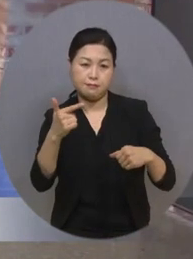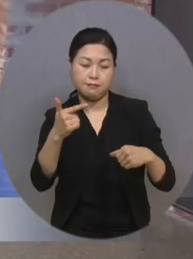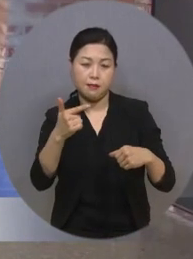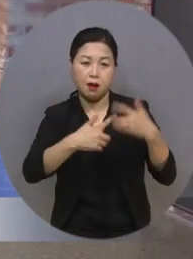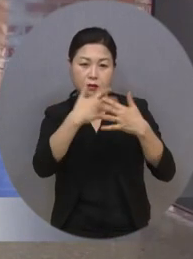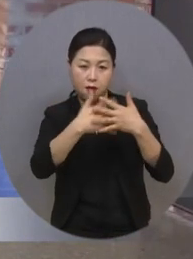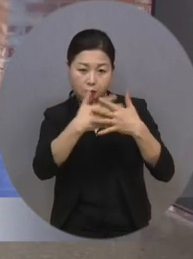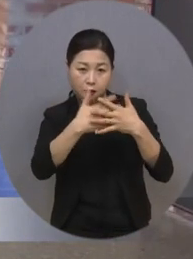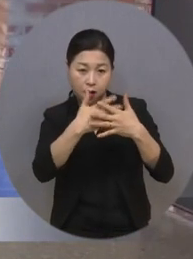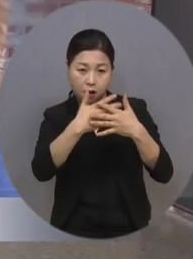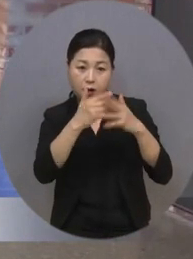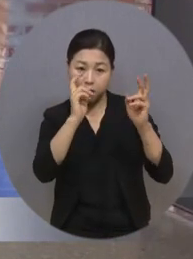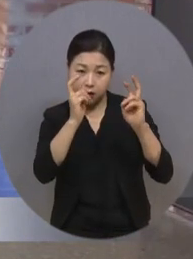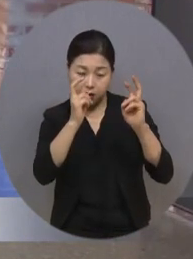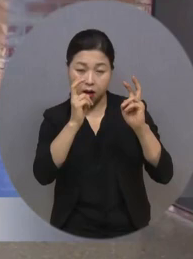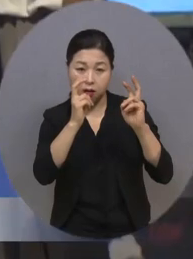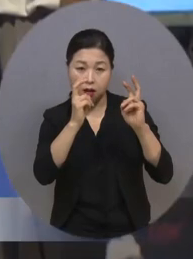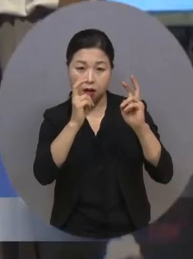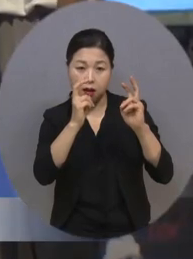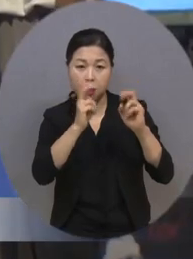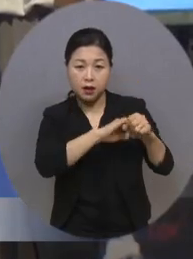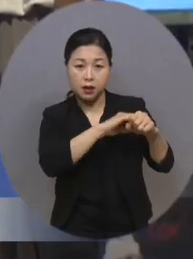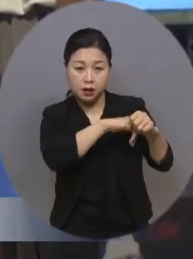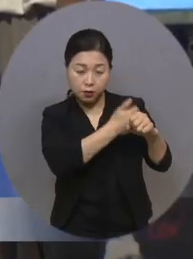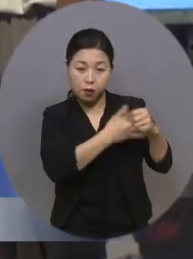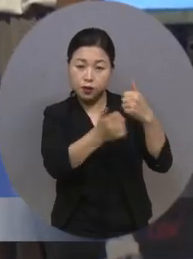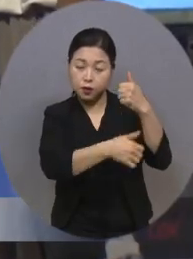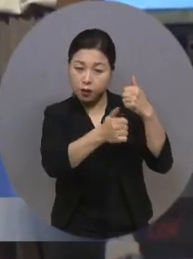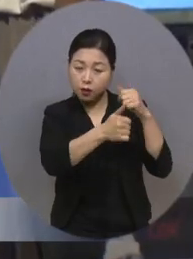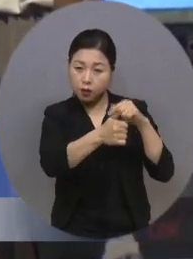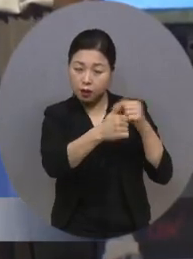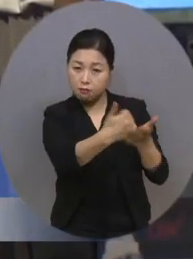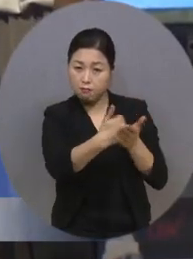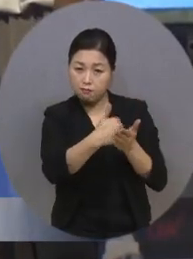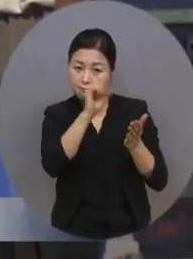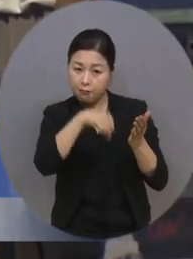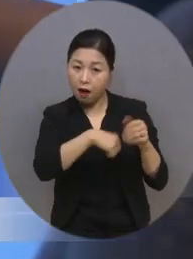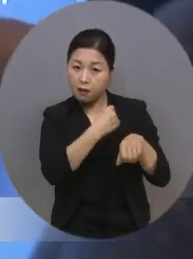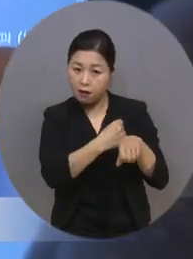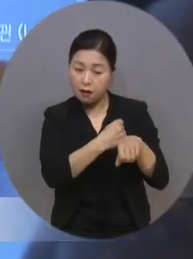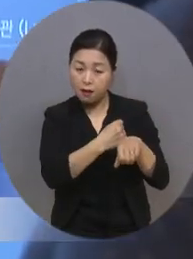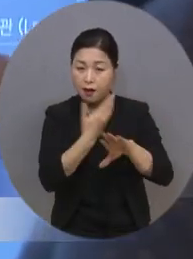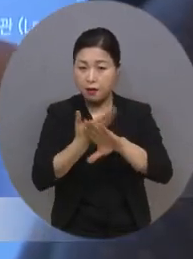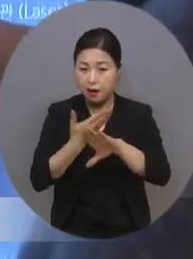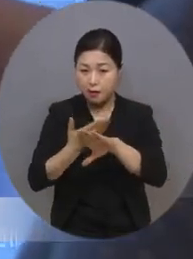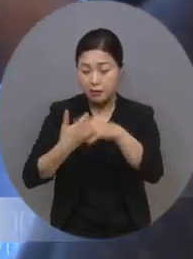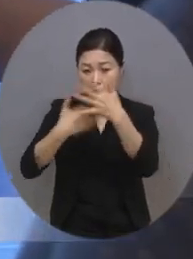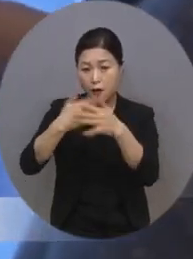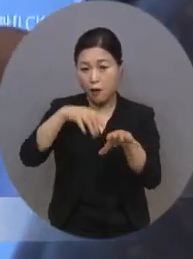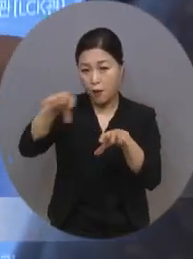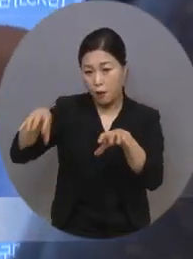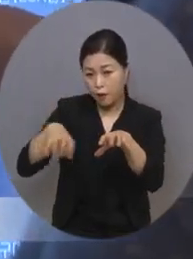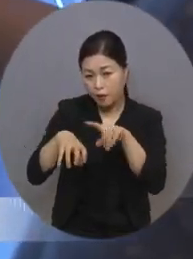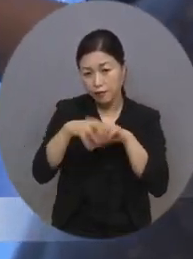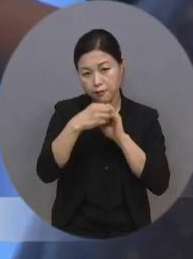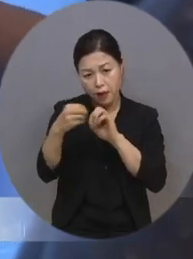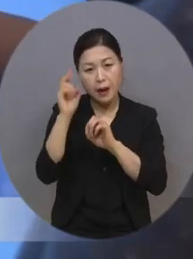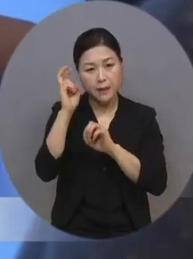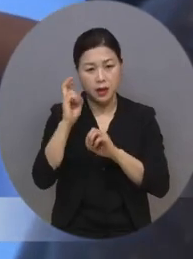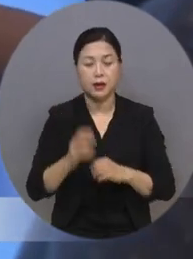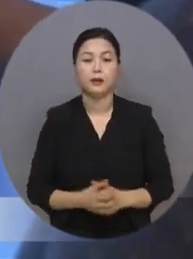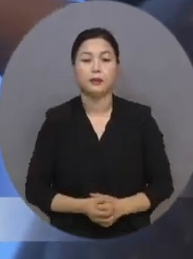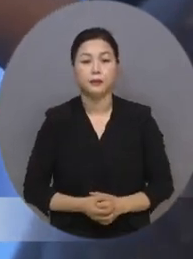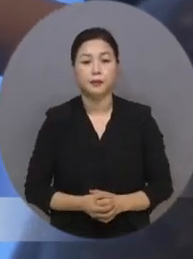사업자가 인권위의 권고를 수용함에 따라 국내 동일 사업자들에게도 적지 않은 영향을 끼칠 것으로